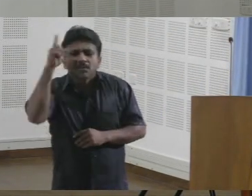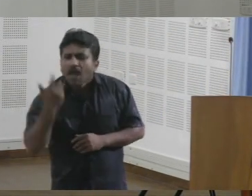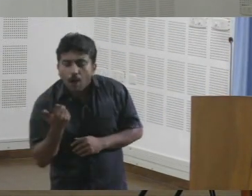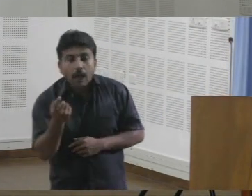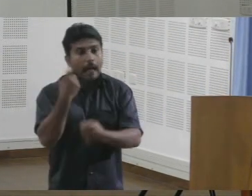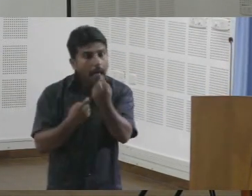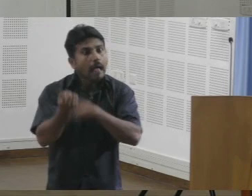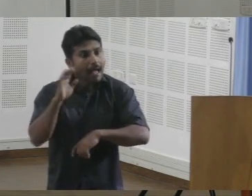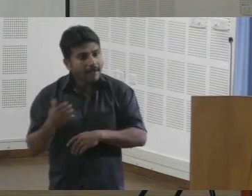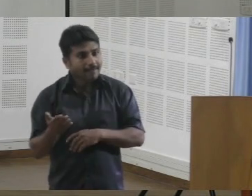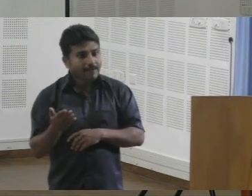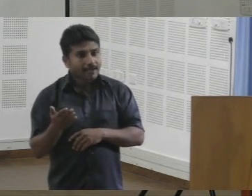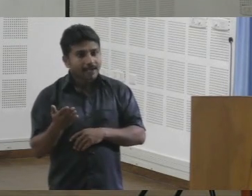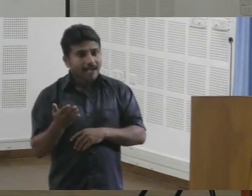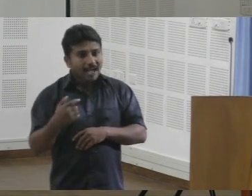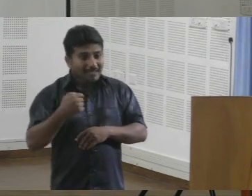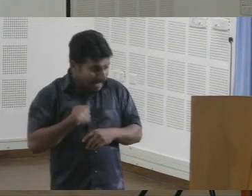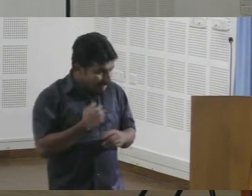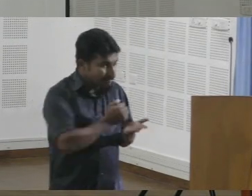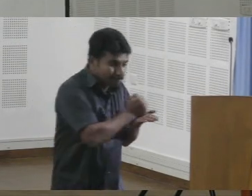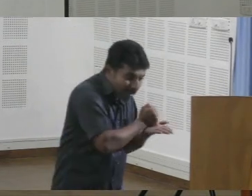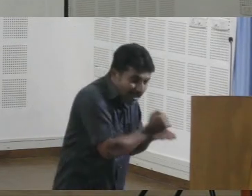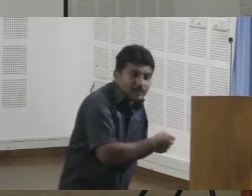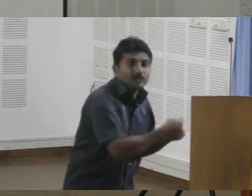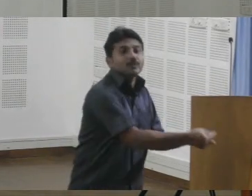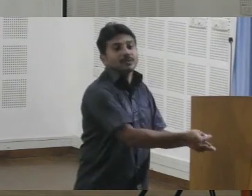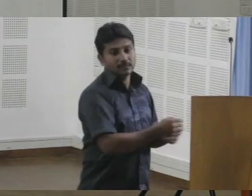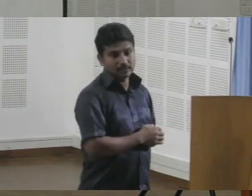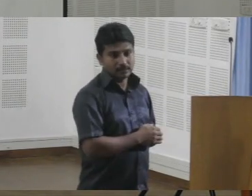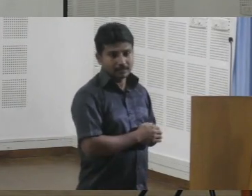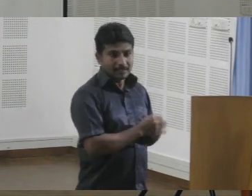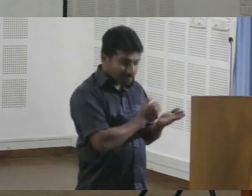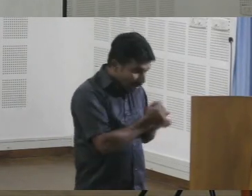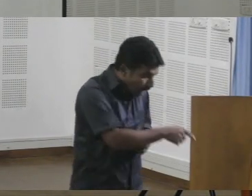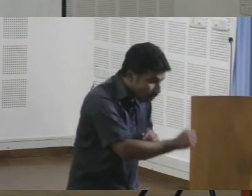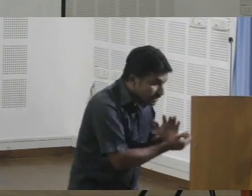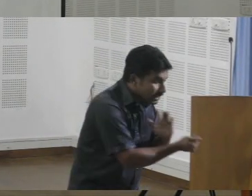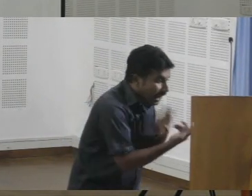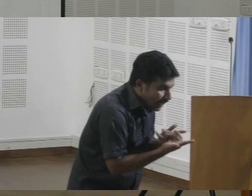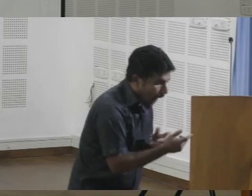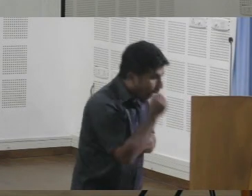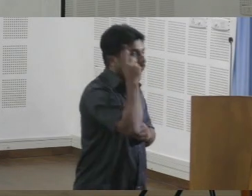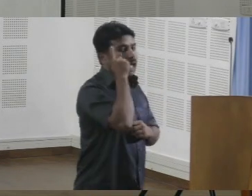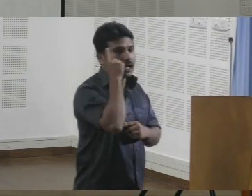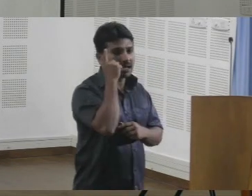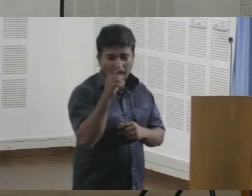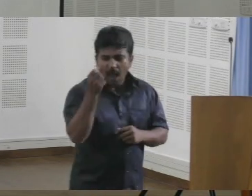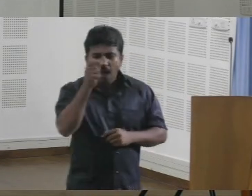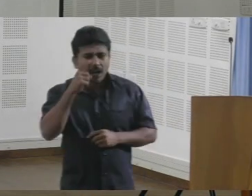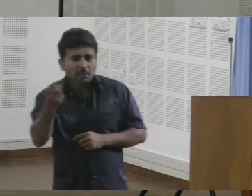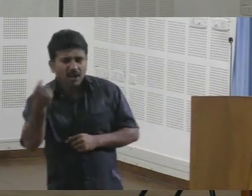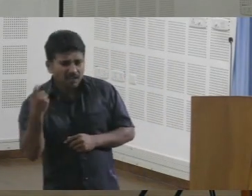ചെയ്യണം. ട്രൈ ചെയ്യാതെ നമ്മൾ പറയുക എൻ്റെ കുട്ടിക്ക് അത് ഇഷ്ടമില്ല എന്ന് പറയുന്നതിൽ ഒരർത്ഥവുമില്ല. കൺസിസ്റ്റൻ്റ് ആയിട്ട് ഒന്നോ